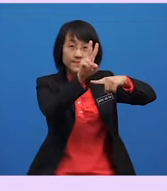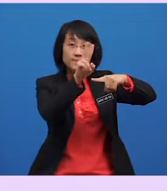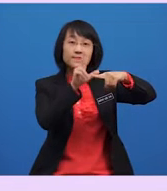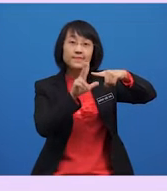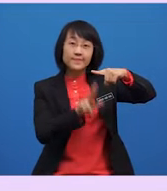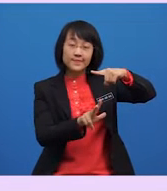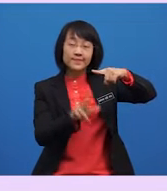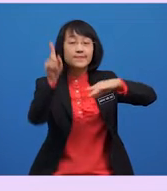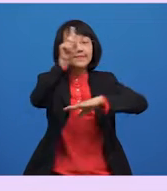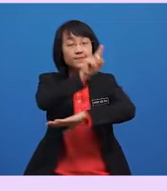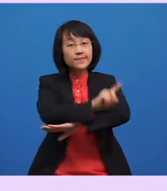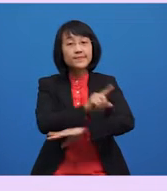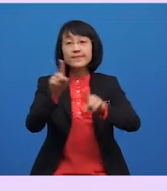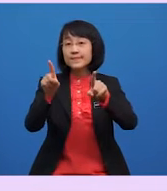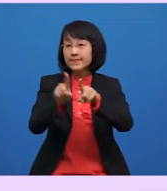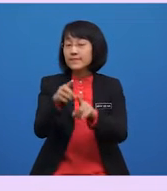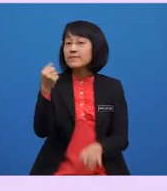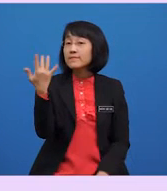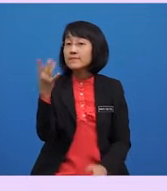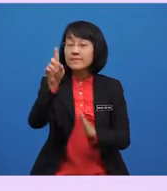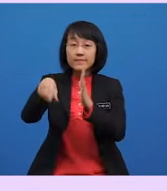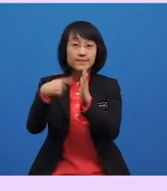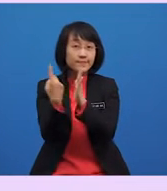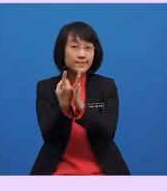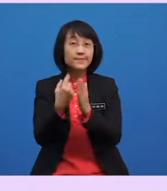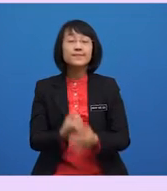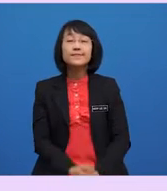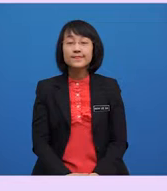2/3 hari sama dengan berapa jam?